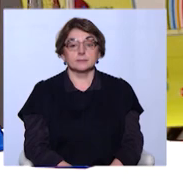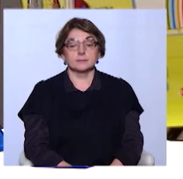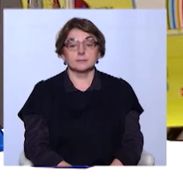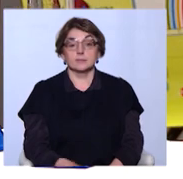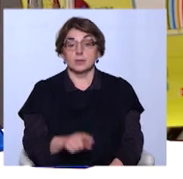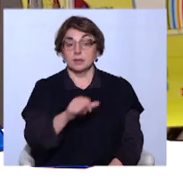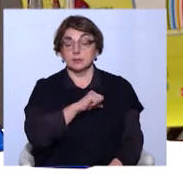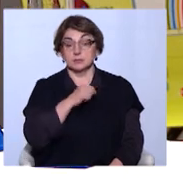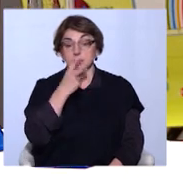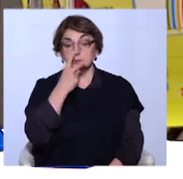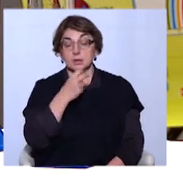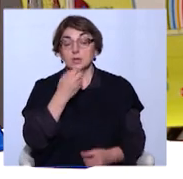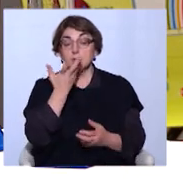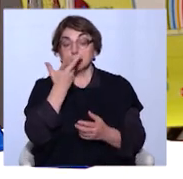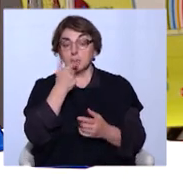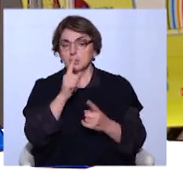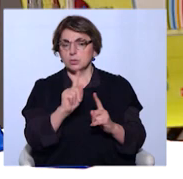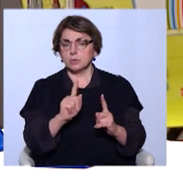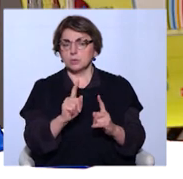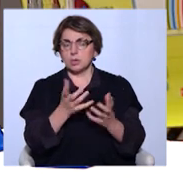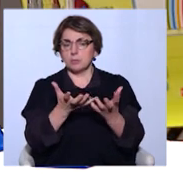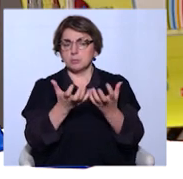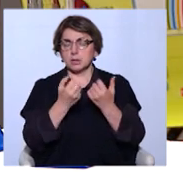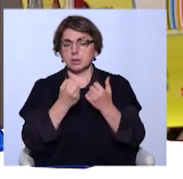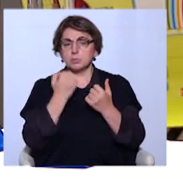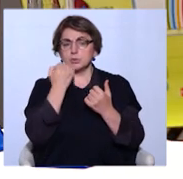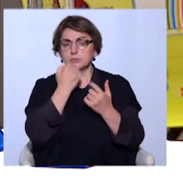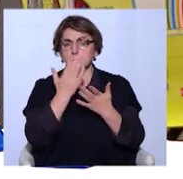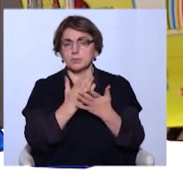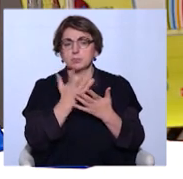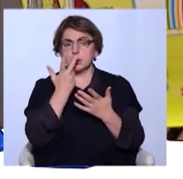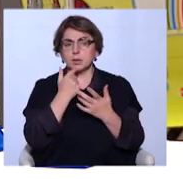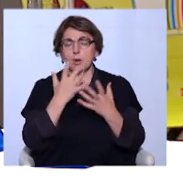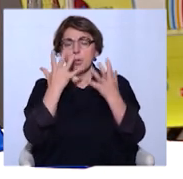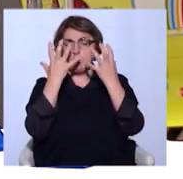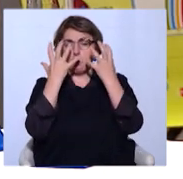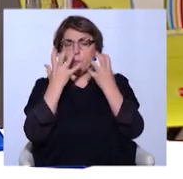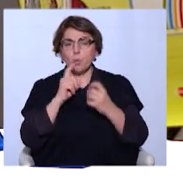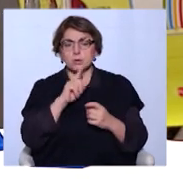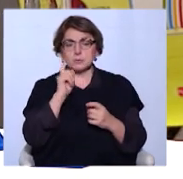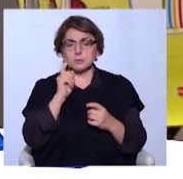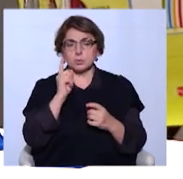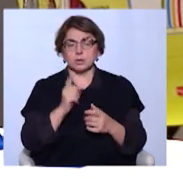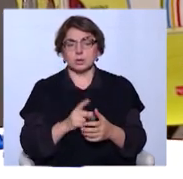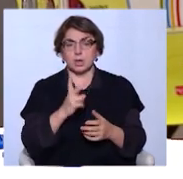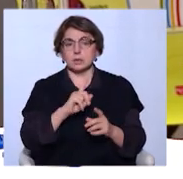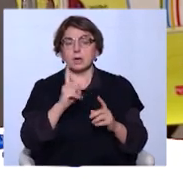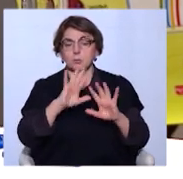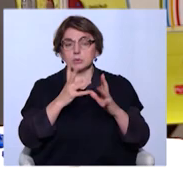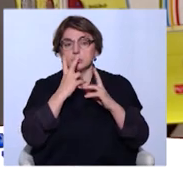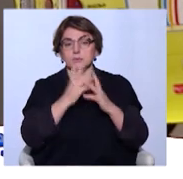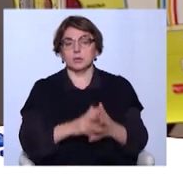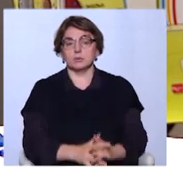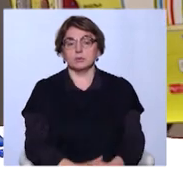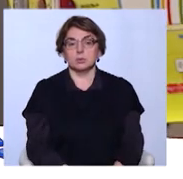თქვენ ხედავთ ახლა ნივთიერების შეფერილობას, უკვე მიღებული ნივთიერების კერა ნარევის უბრალოდ. აი, ნახოთ ახლა რა